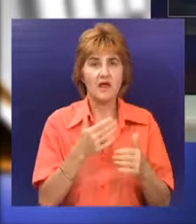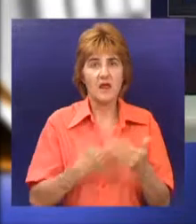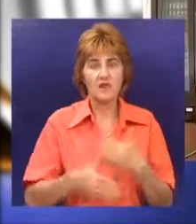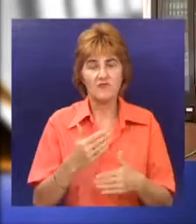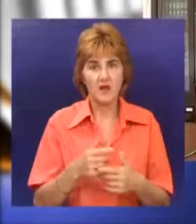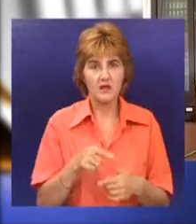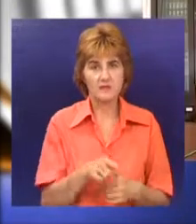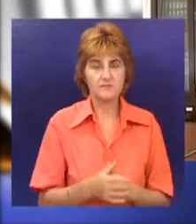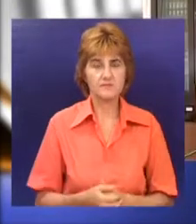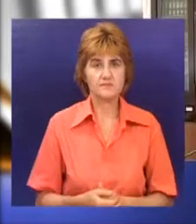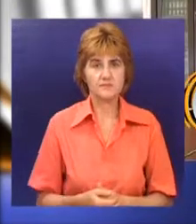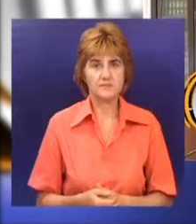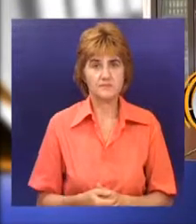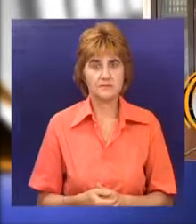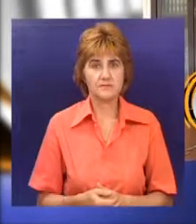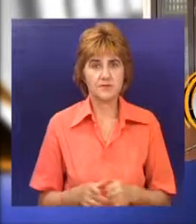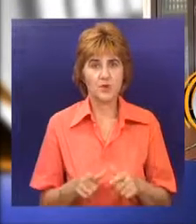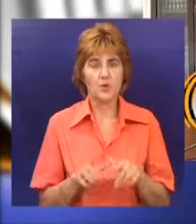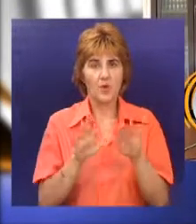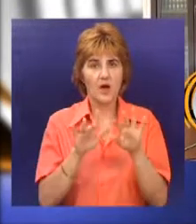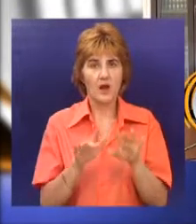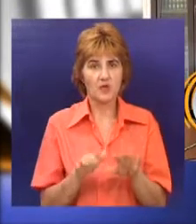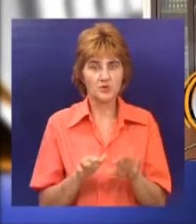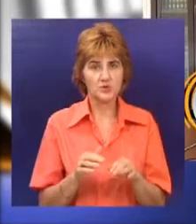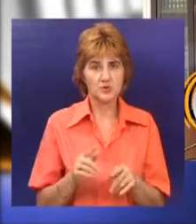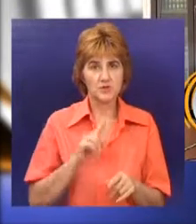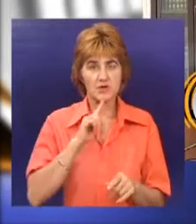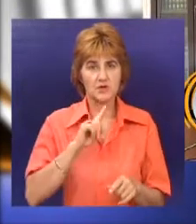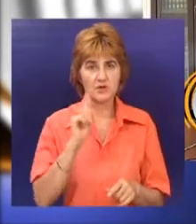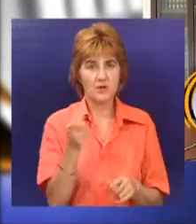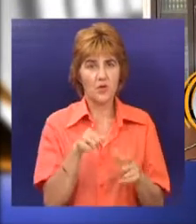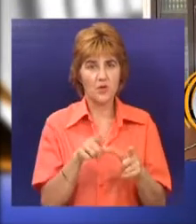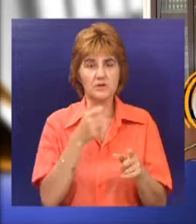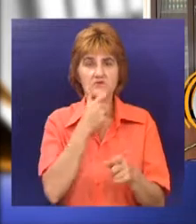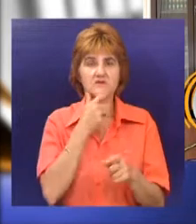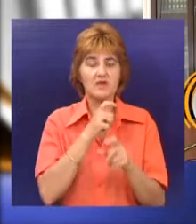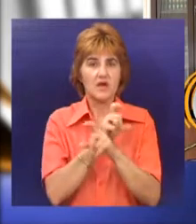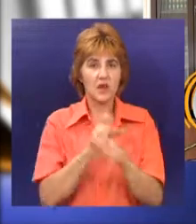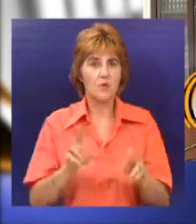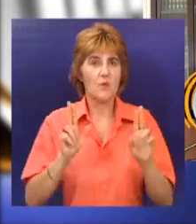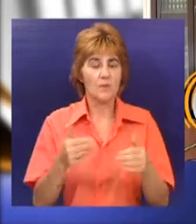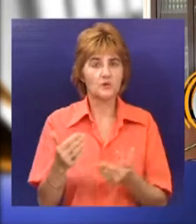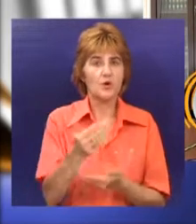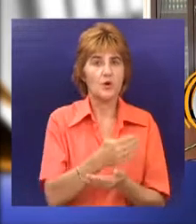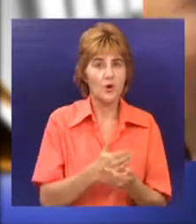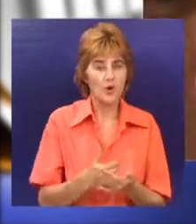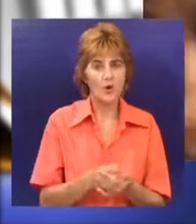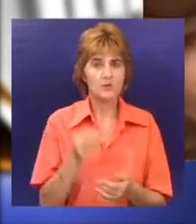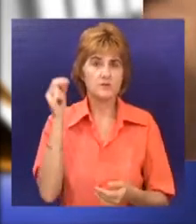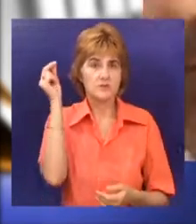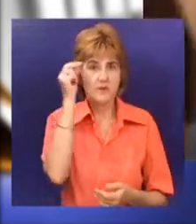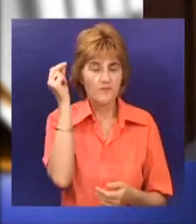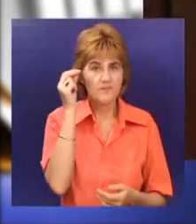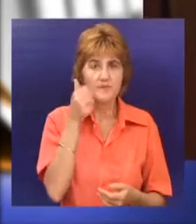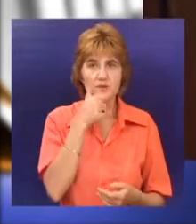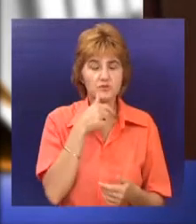razvoju. U računarskim radionicama za korisnike gerontološkog centra praktikanti će kroz zabavu pružiti osnovna znanja